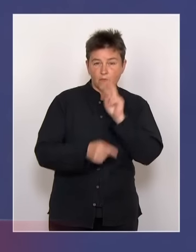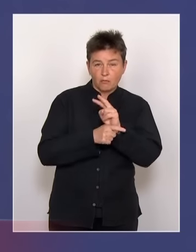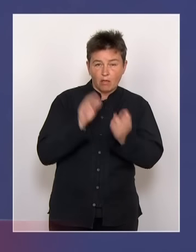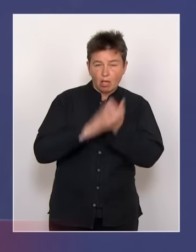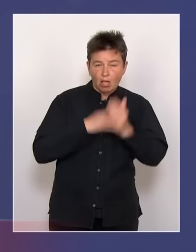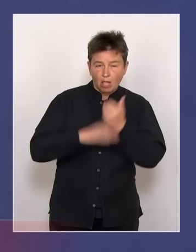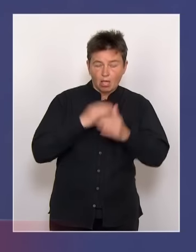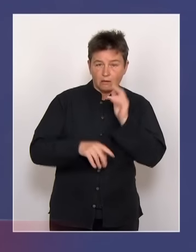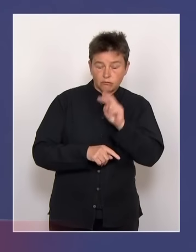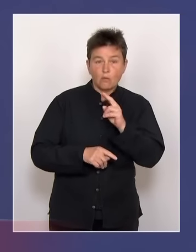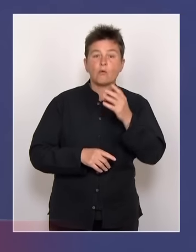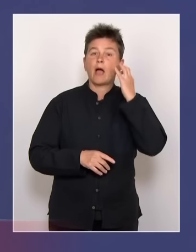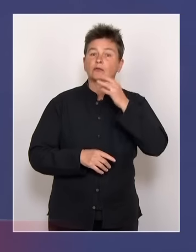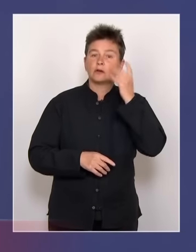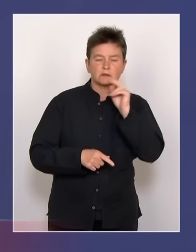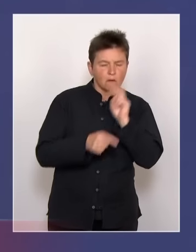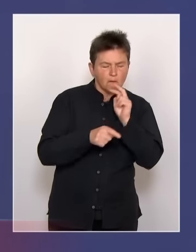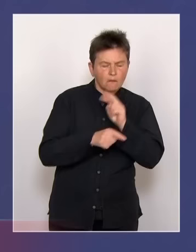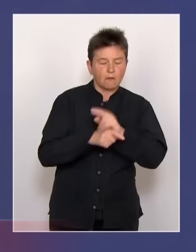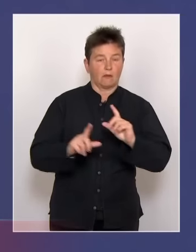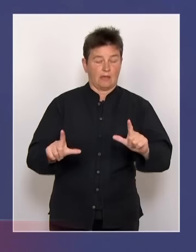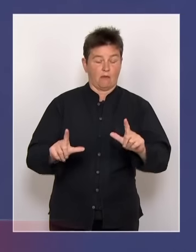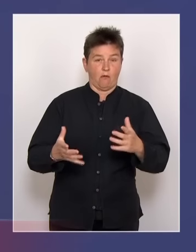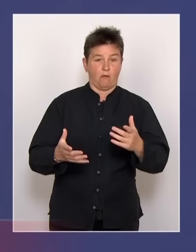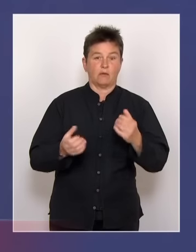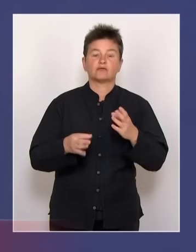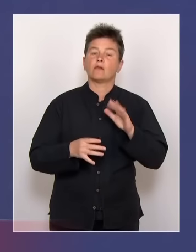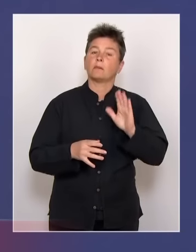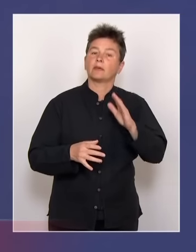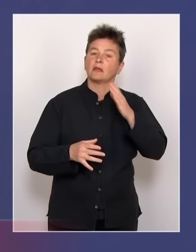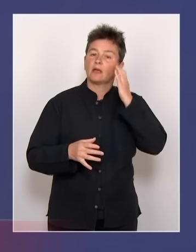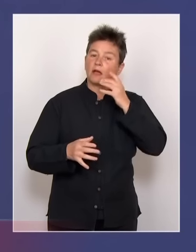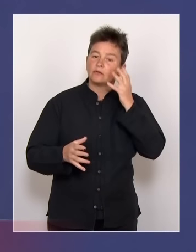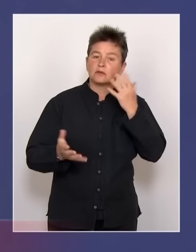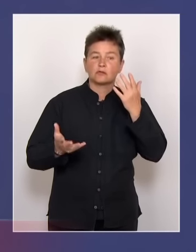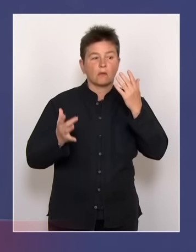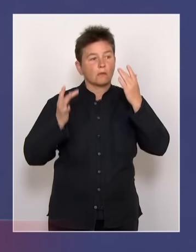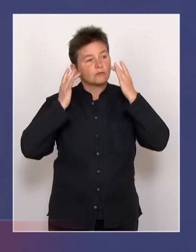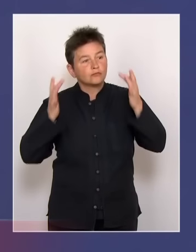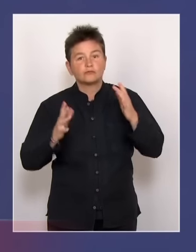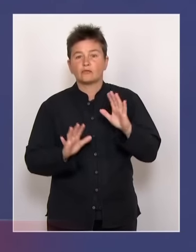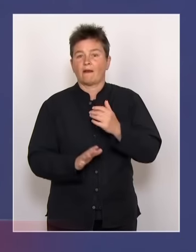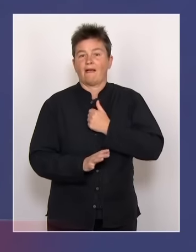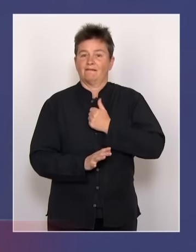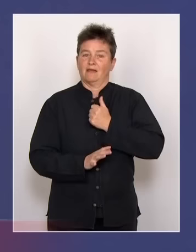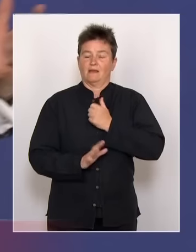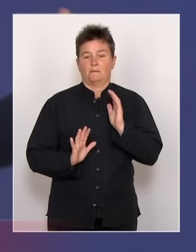quand des adolescents s'ouvrent à la culture à la vie intime